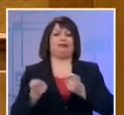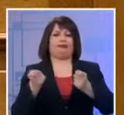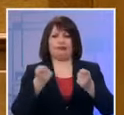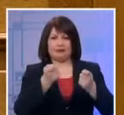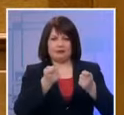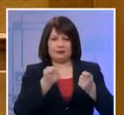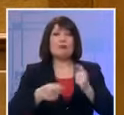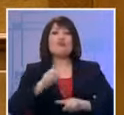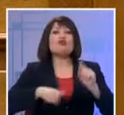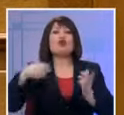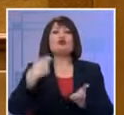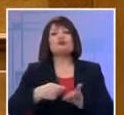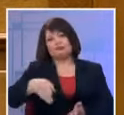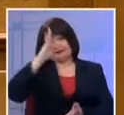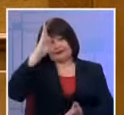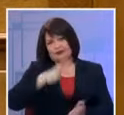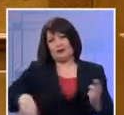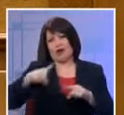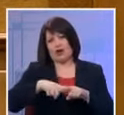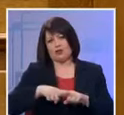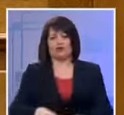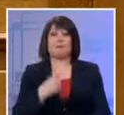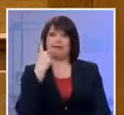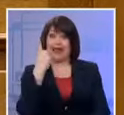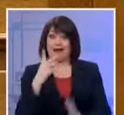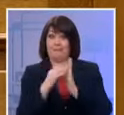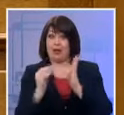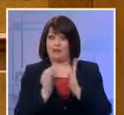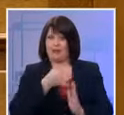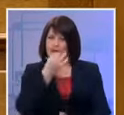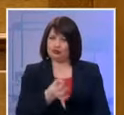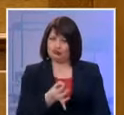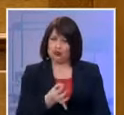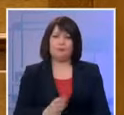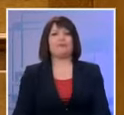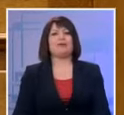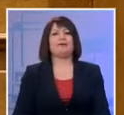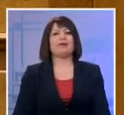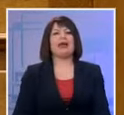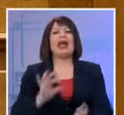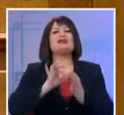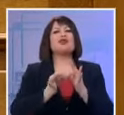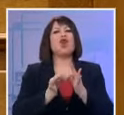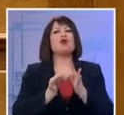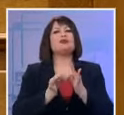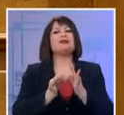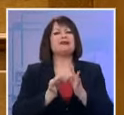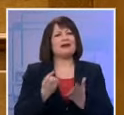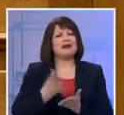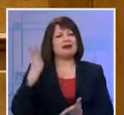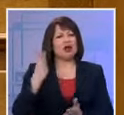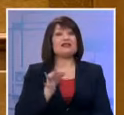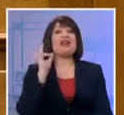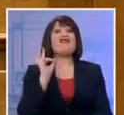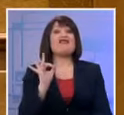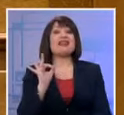κληθεί να το πληρώσει το λογαριασμό ο ελληνικός λαός. Για να σας δώσω μόνο ένα παράδειγμα. Ο οίκος Fitch που πρόσφατα υποβάθμισε την Ελλάδα